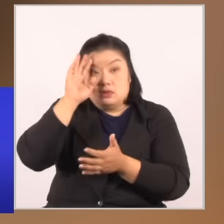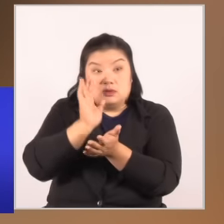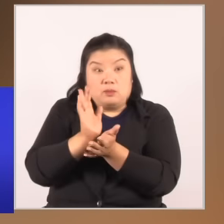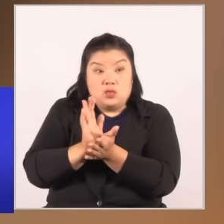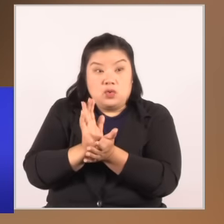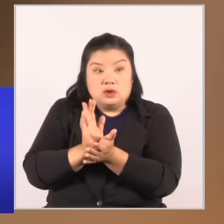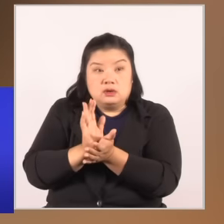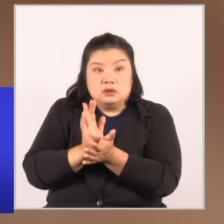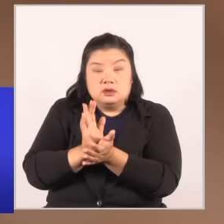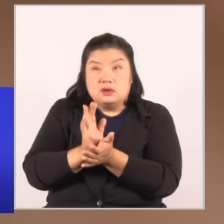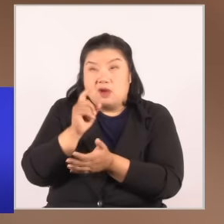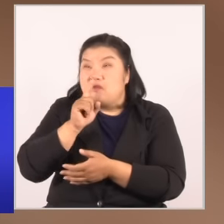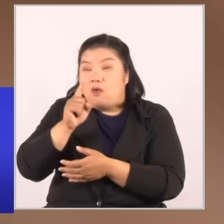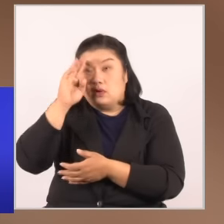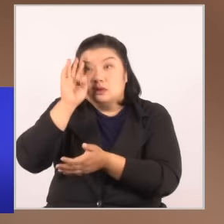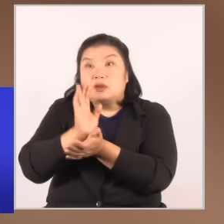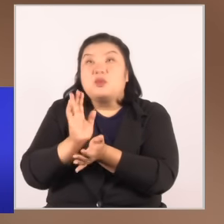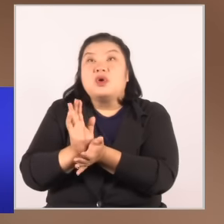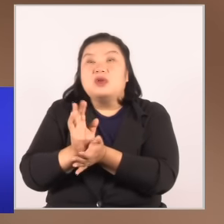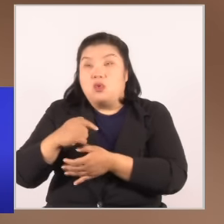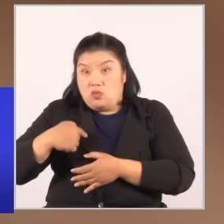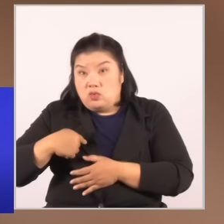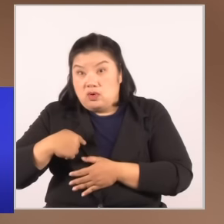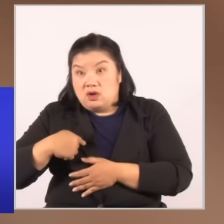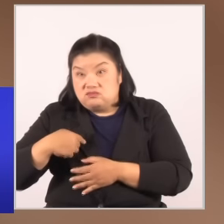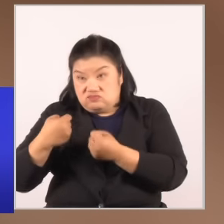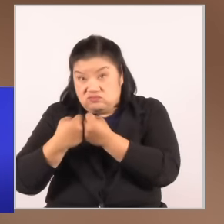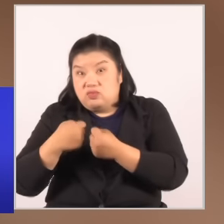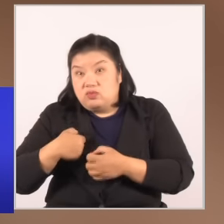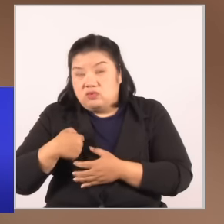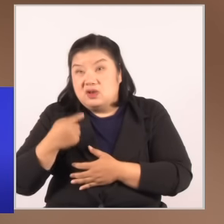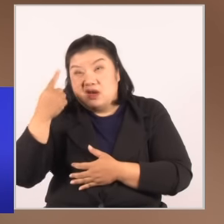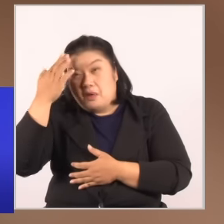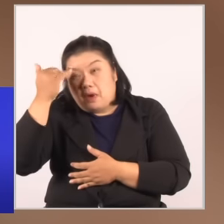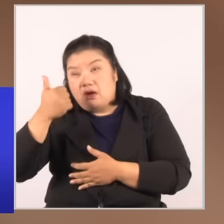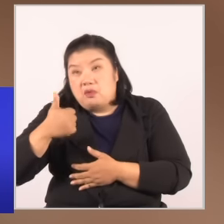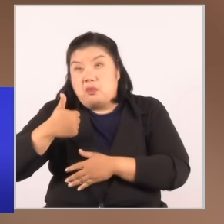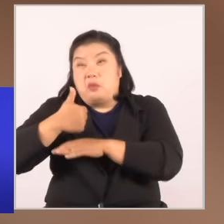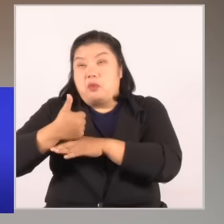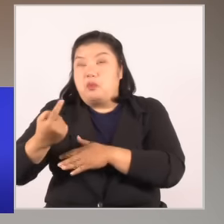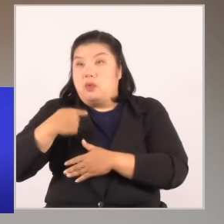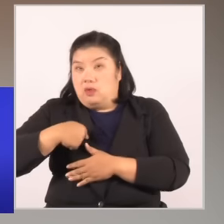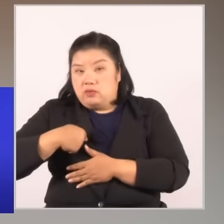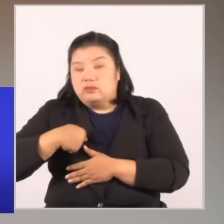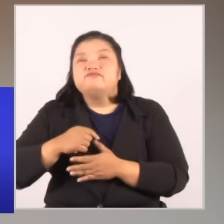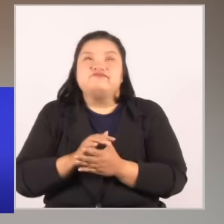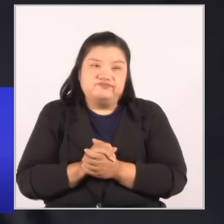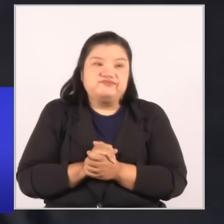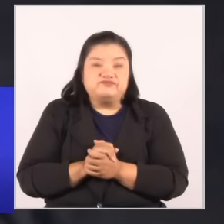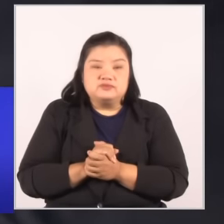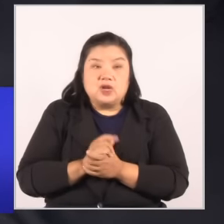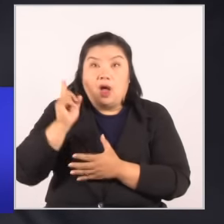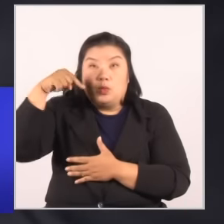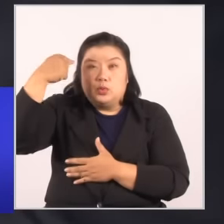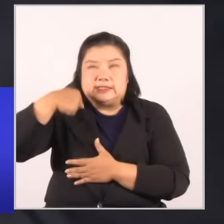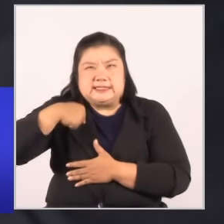จจะสู้กูได้เหร อ นี่ขู่แบบเนี้ยเป็นใครก็ไม่รู้นะมันพูดใหญ่เหลือเกินนะครับหญิงสาวก็บอกว่าเธอนี่แค้นม